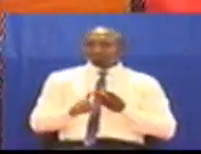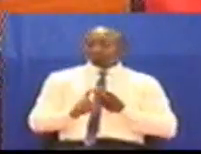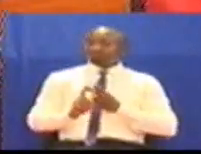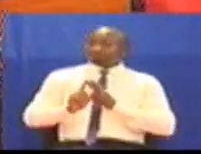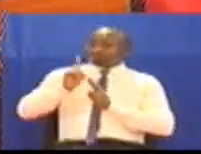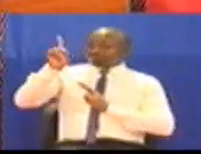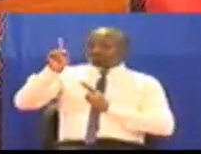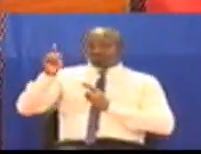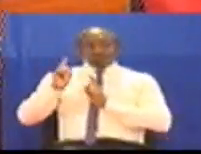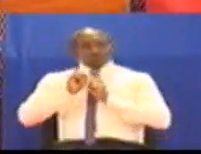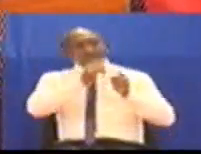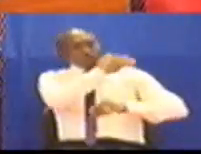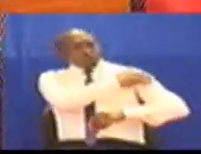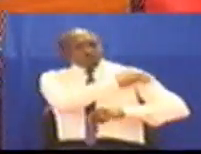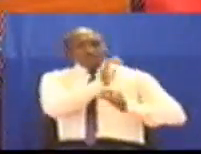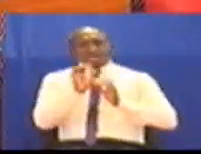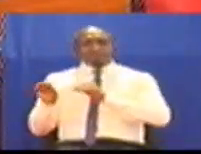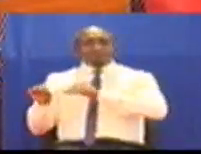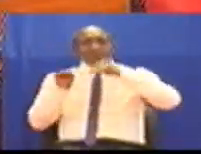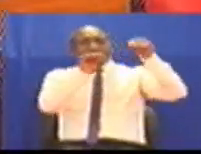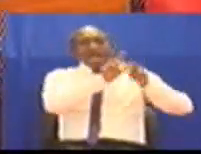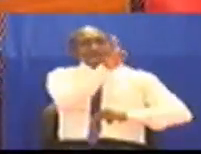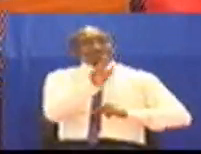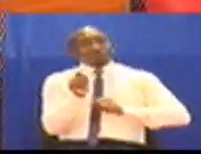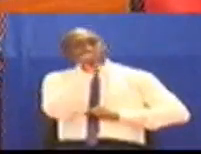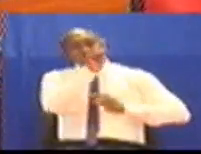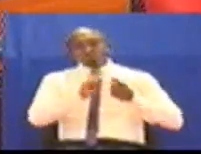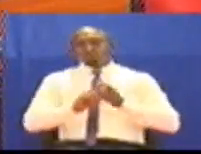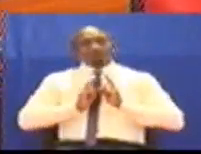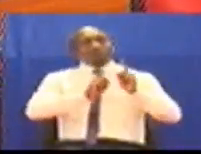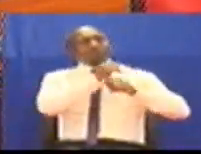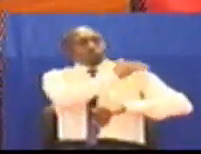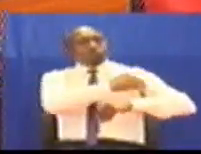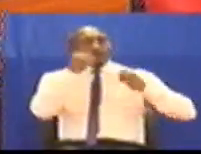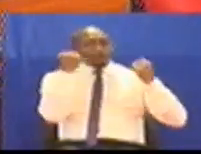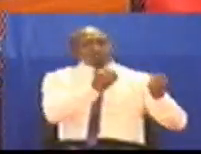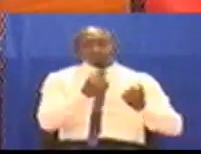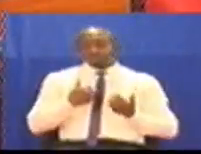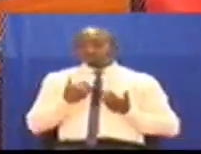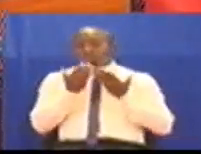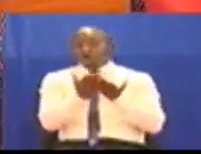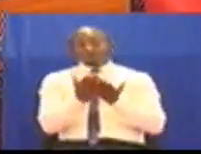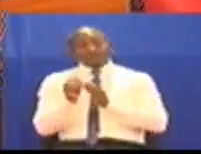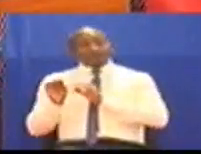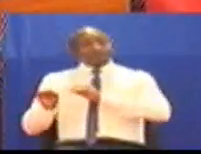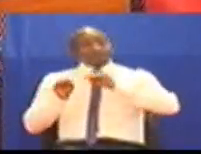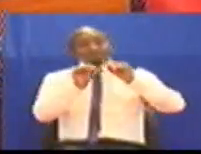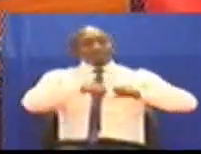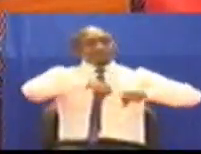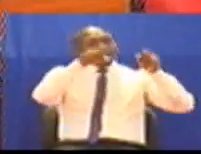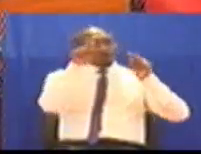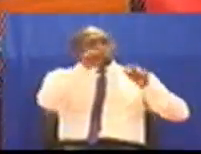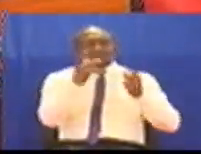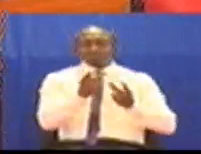juu ambako halmashauri imepelekwa. Kwa hiyo tulikuwa tunaomba na kule wapelekewe mamlaka ili waweze